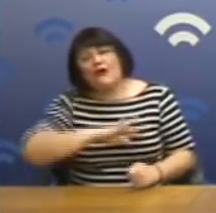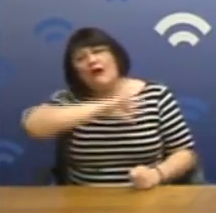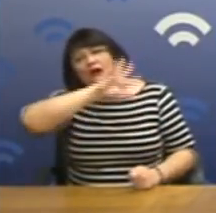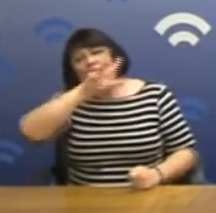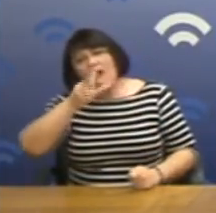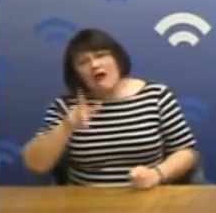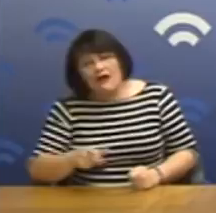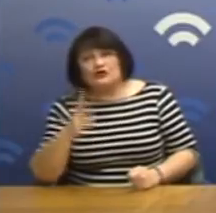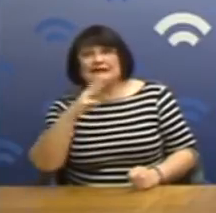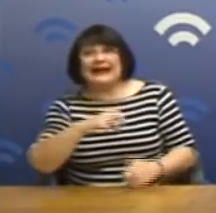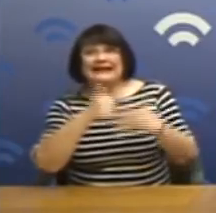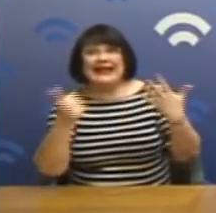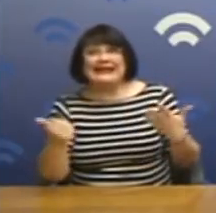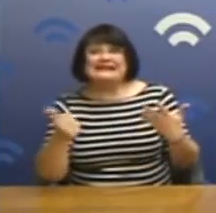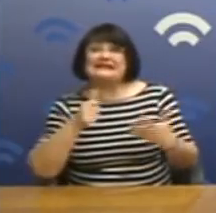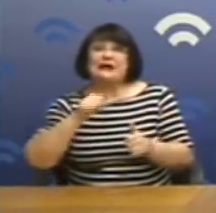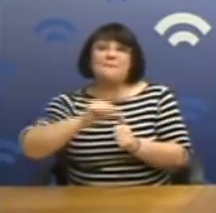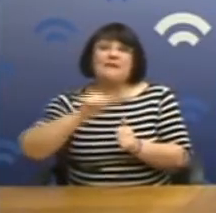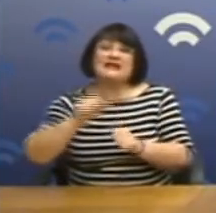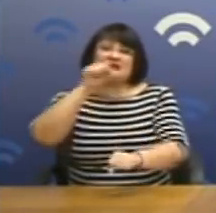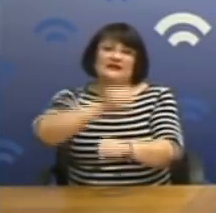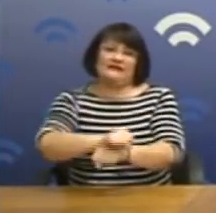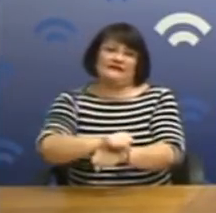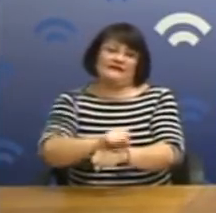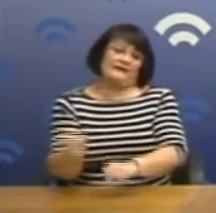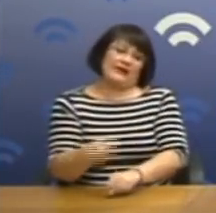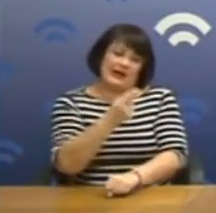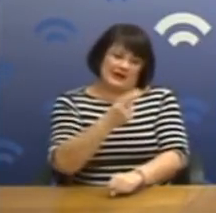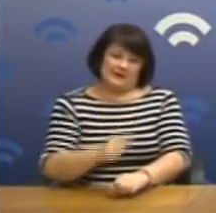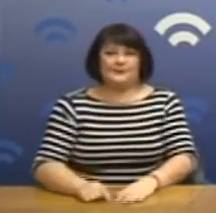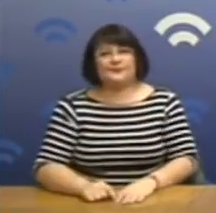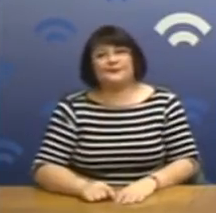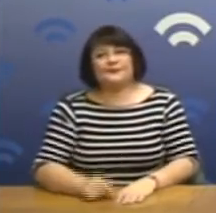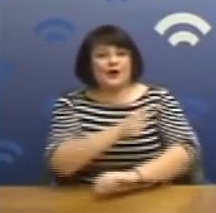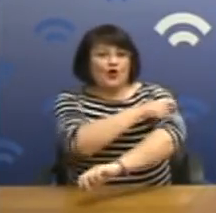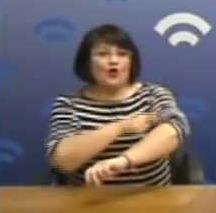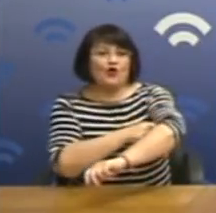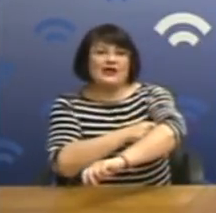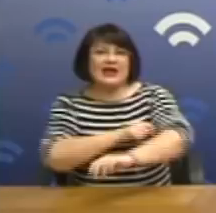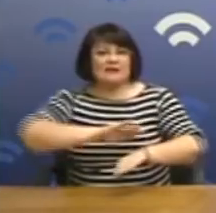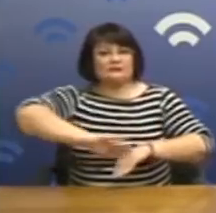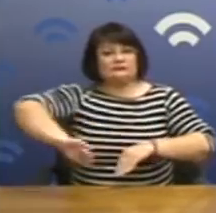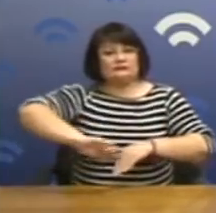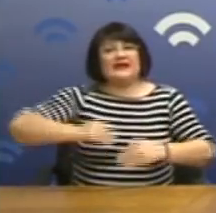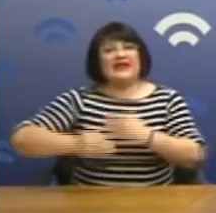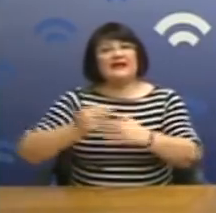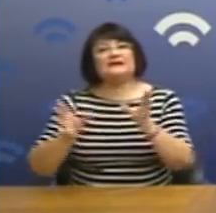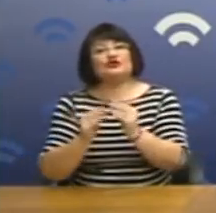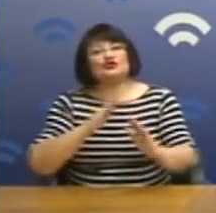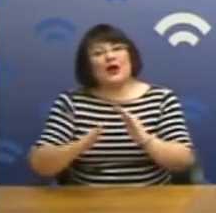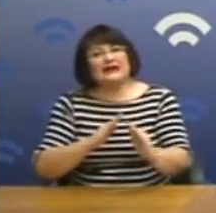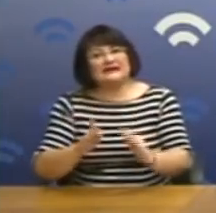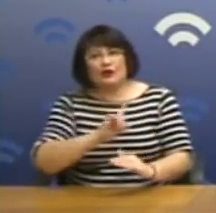τους 36 μήνες. Πρόθεσή σας είναι να απομακρύνετε τελείως τον ΟΗΕ από τις διαδικασίες για το άσυλο, όπως